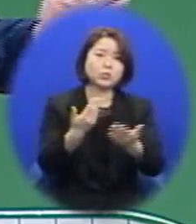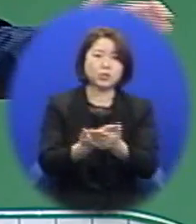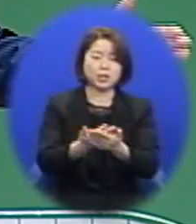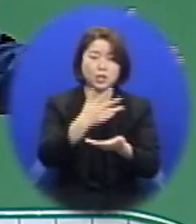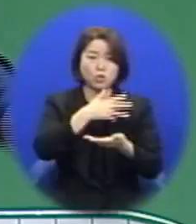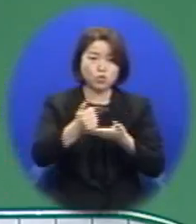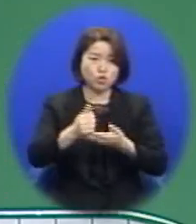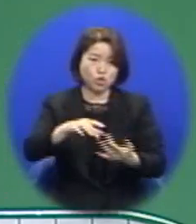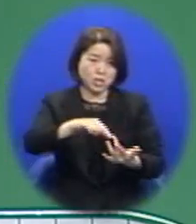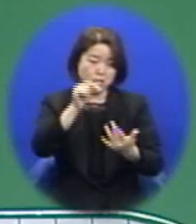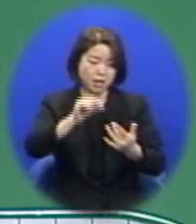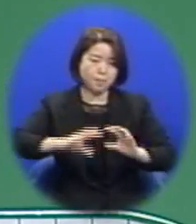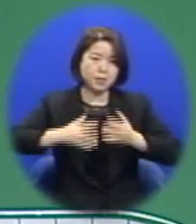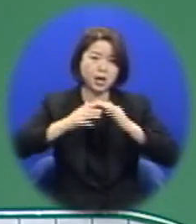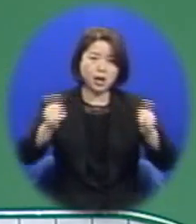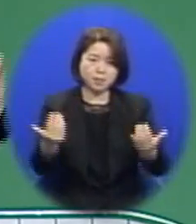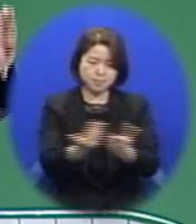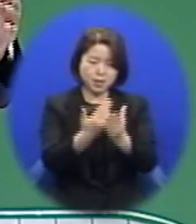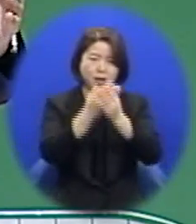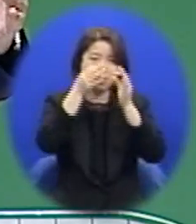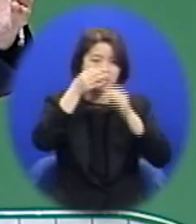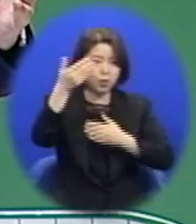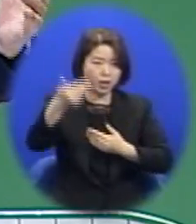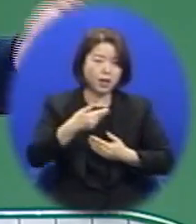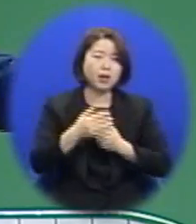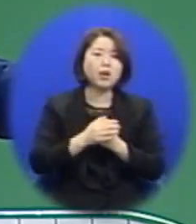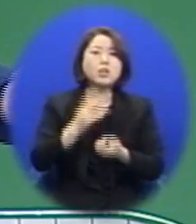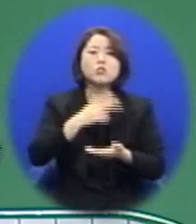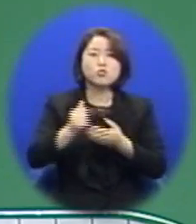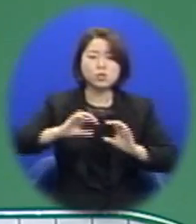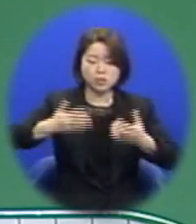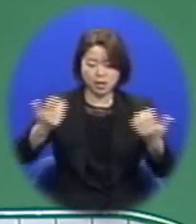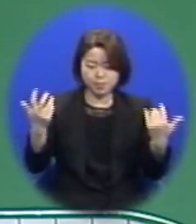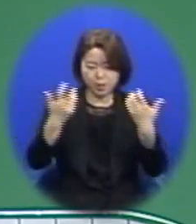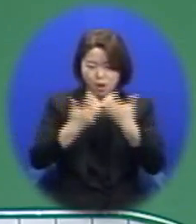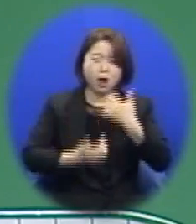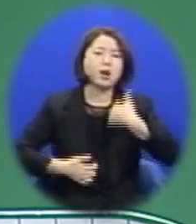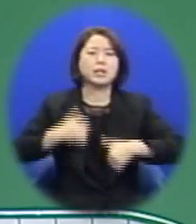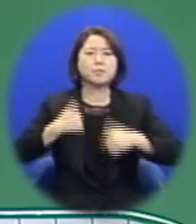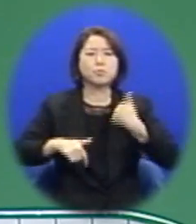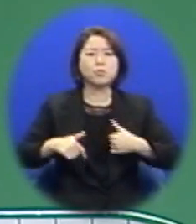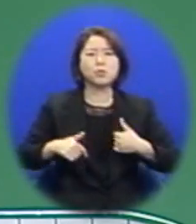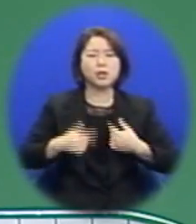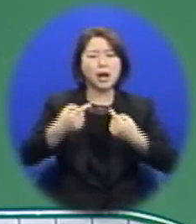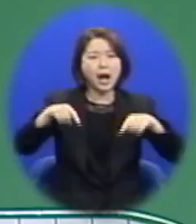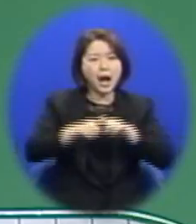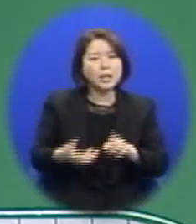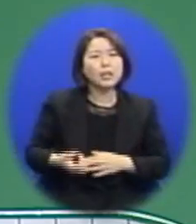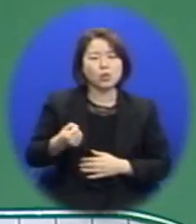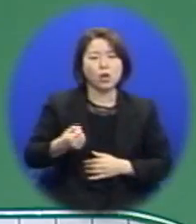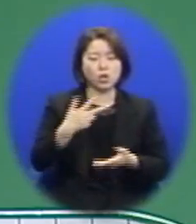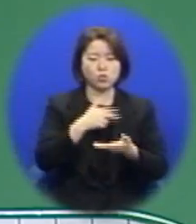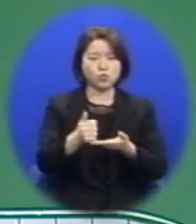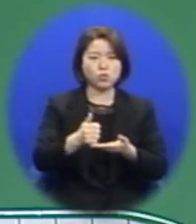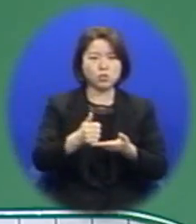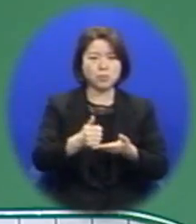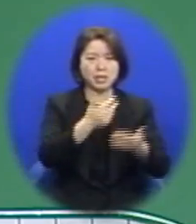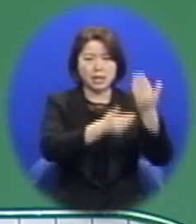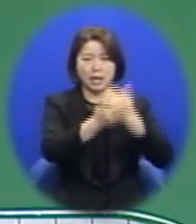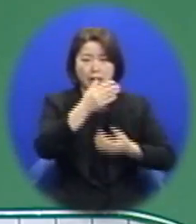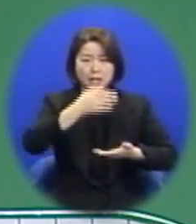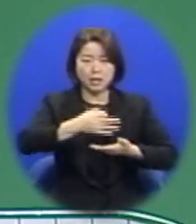백성의 번영을 보게 해주시며 주님의 나라에 넘치는 기쁨을 함께 누리게 해주시며 주님의 기업을 자랑하게